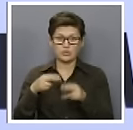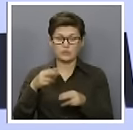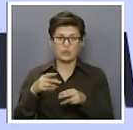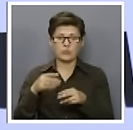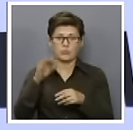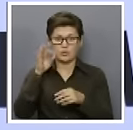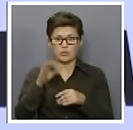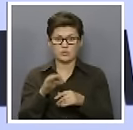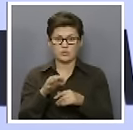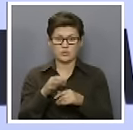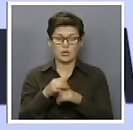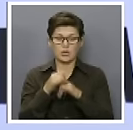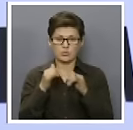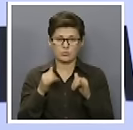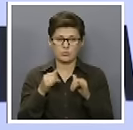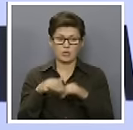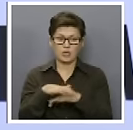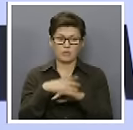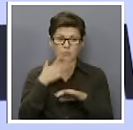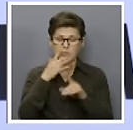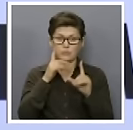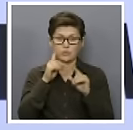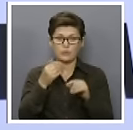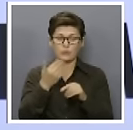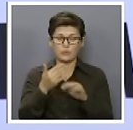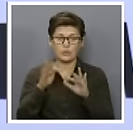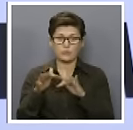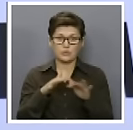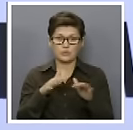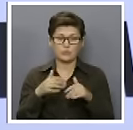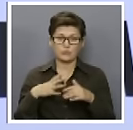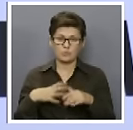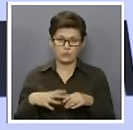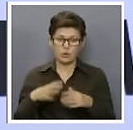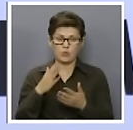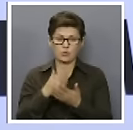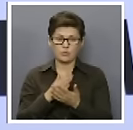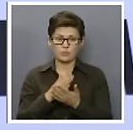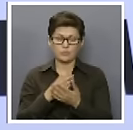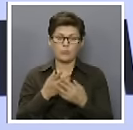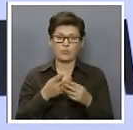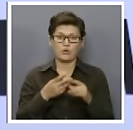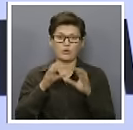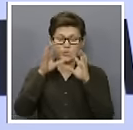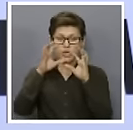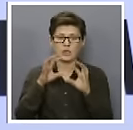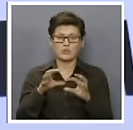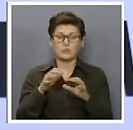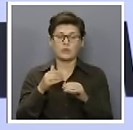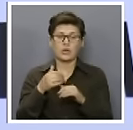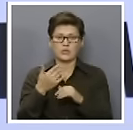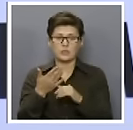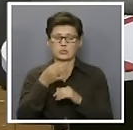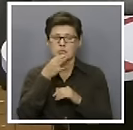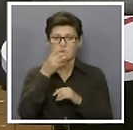проценті артқан. Яғни халқымыз шетелге кеткеннен гөрі осы жерде жасатуға тура келеді. Сонан кейін заңнамалық жағынан алған